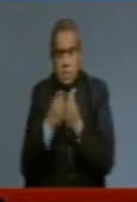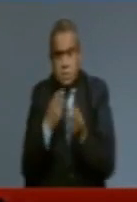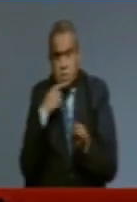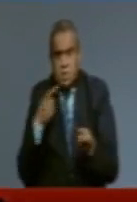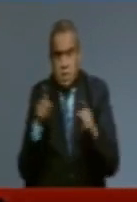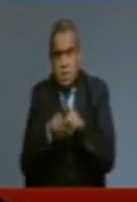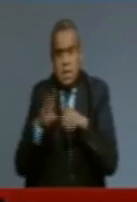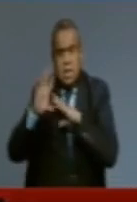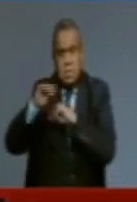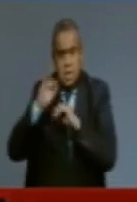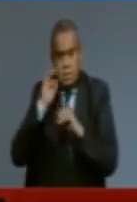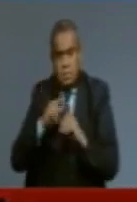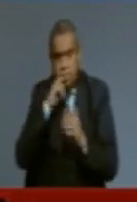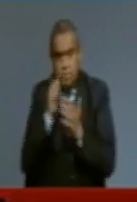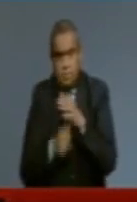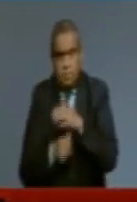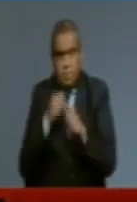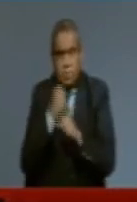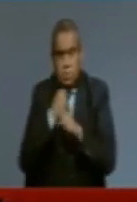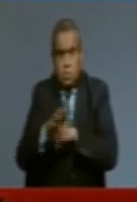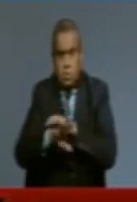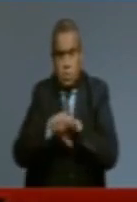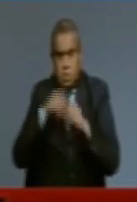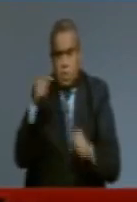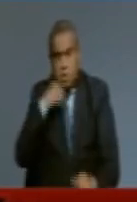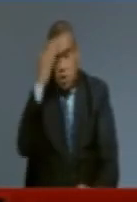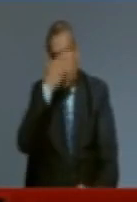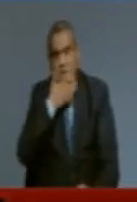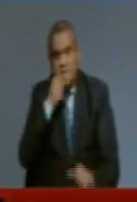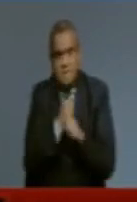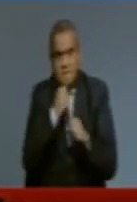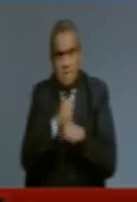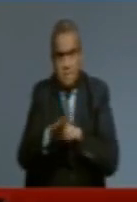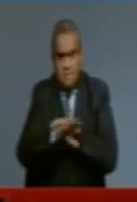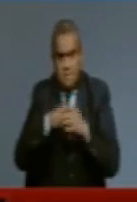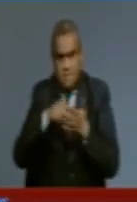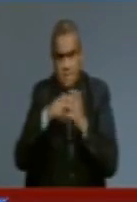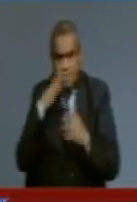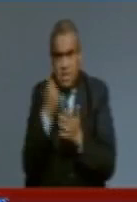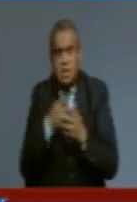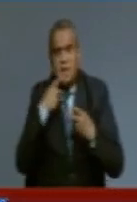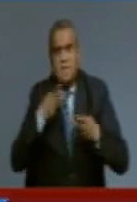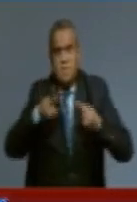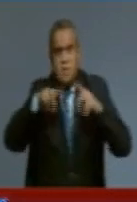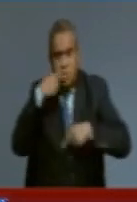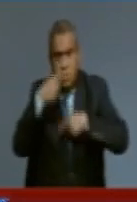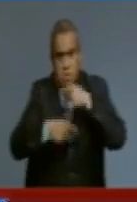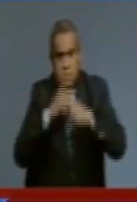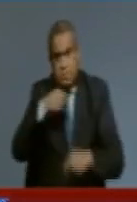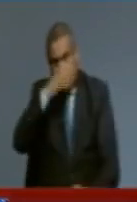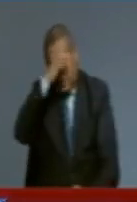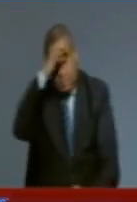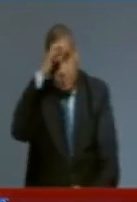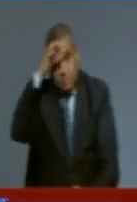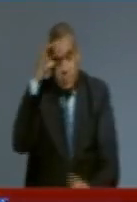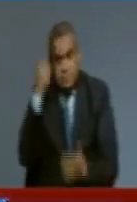مما له دلالته أن دور إفريقيا في شؤون دولية يتزايد باستمرار. مثال ساطع على